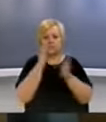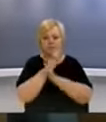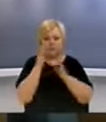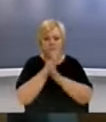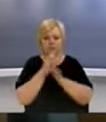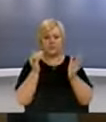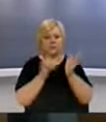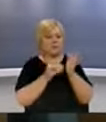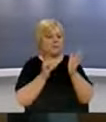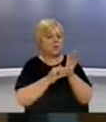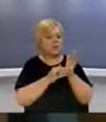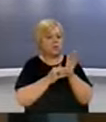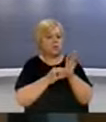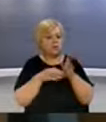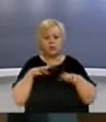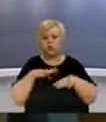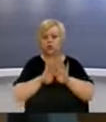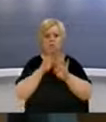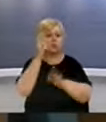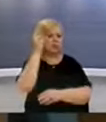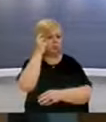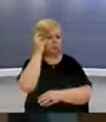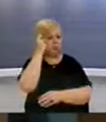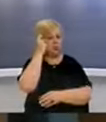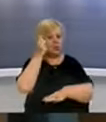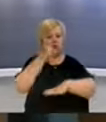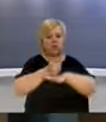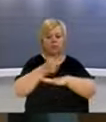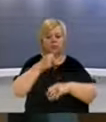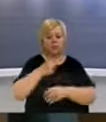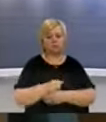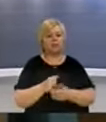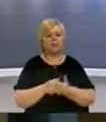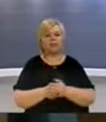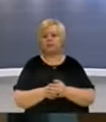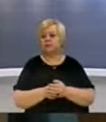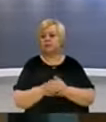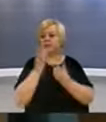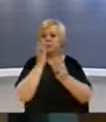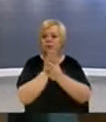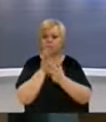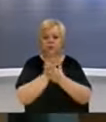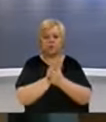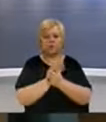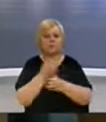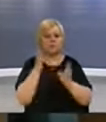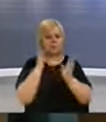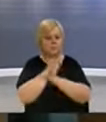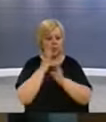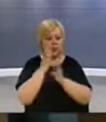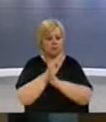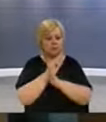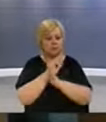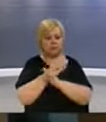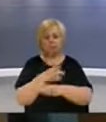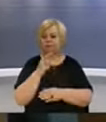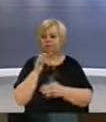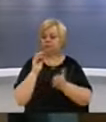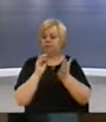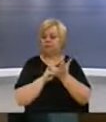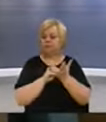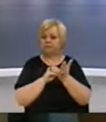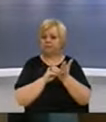për nevojat e strukturave të inteligjencës dhe sigurisë kombëtare, procedurat e vendosjes për përgjim, po është e caktuar